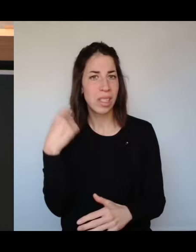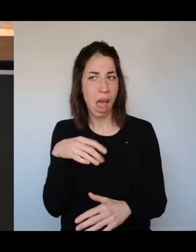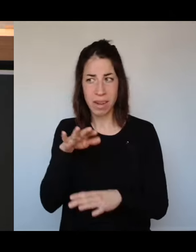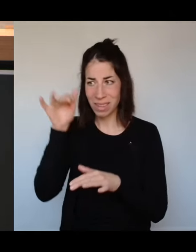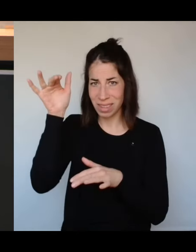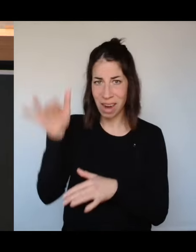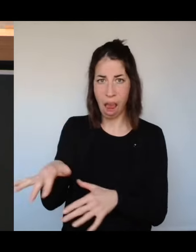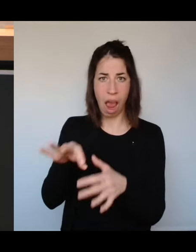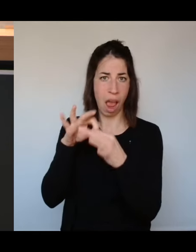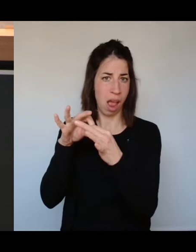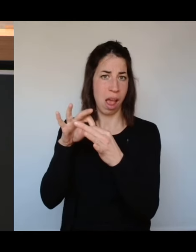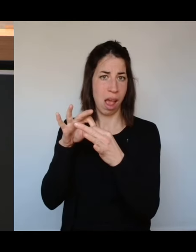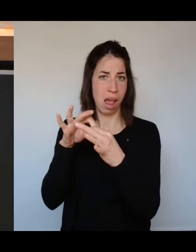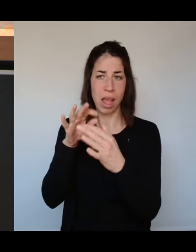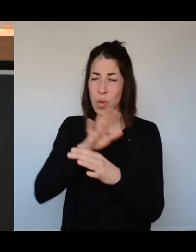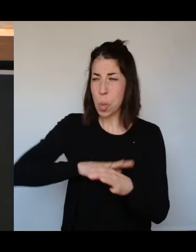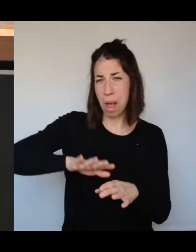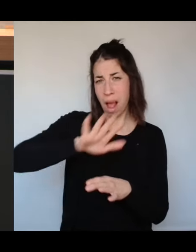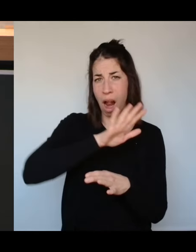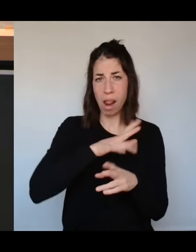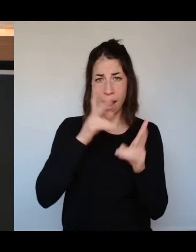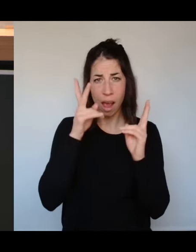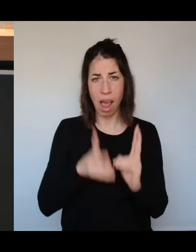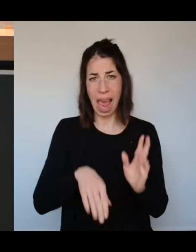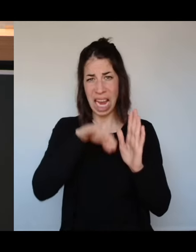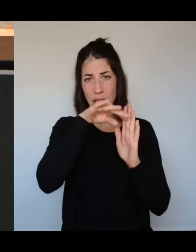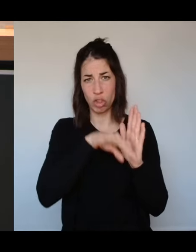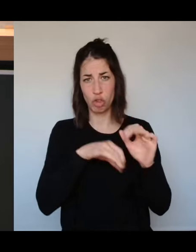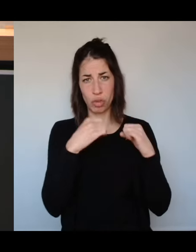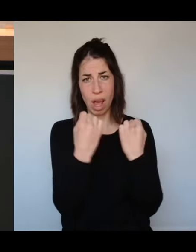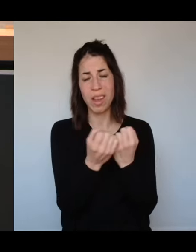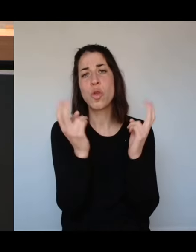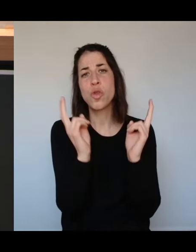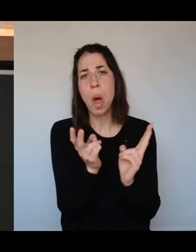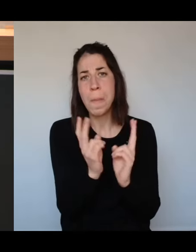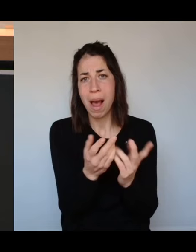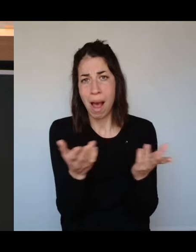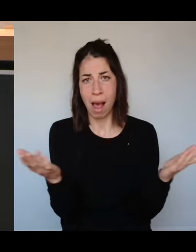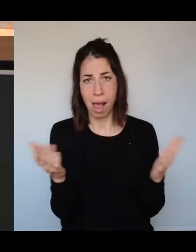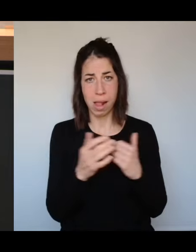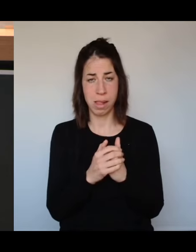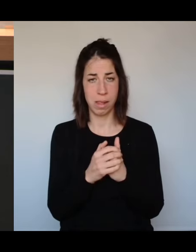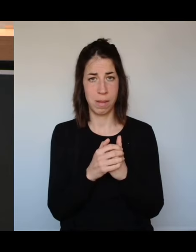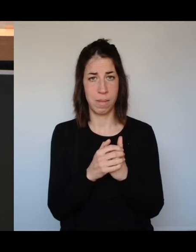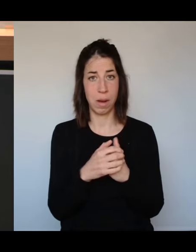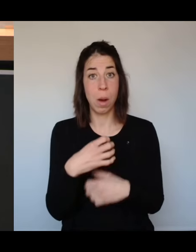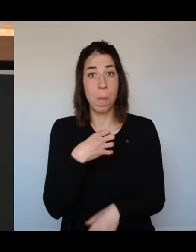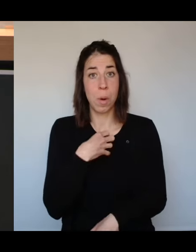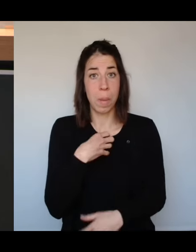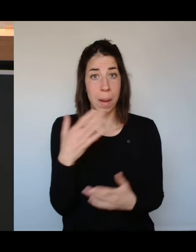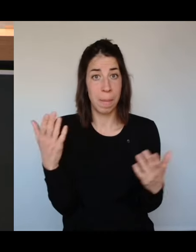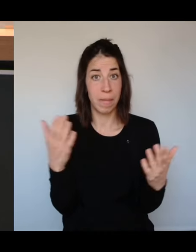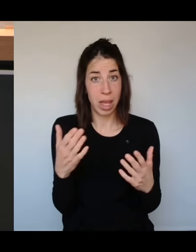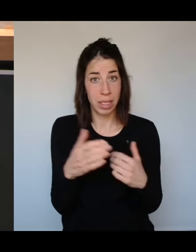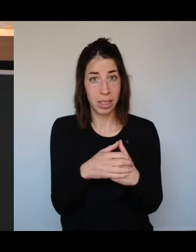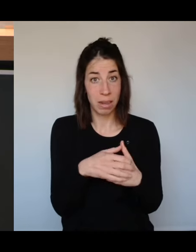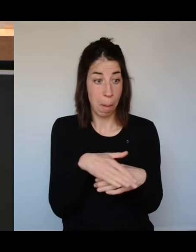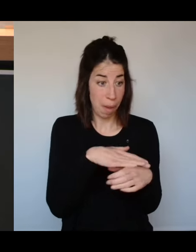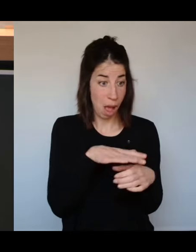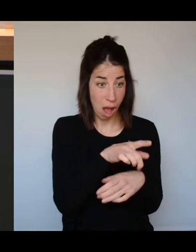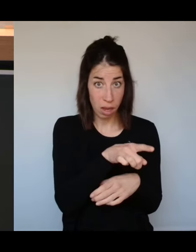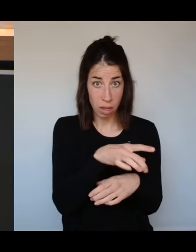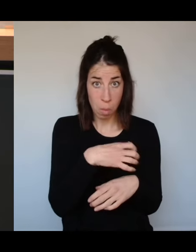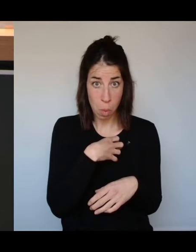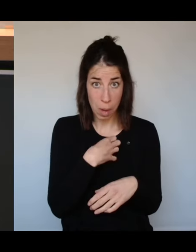ganz Normales. Das Problem ist also nicht der Park und die Vorgehensweise. Das Problem ist,